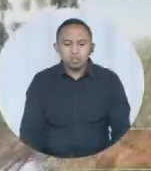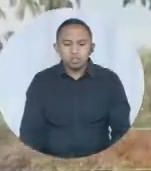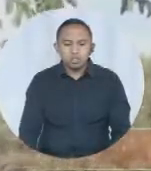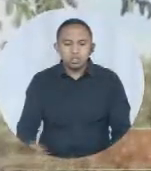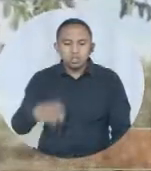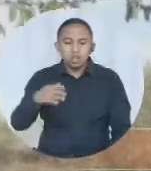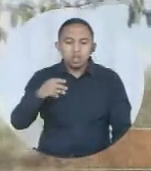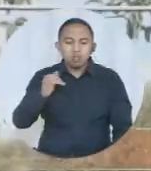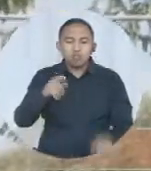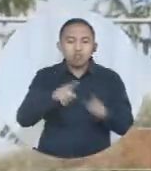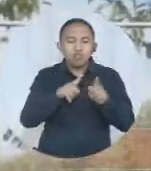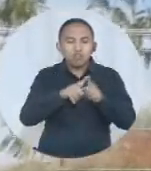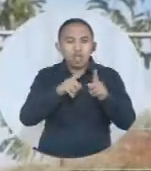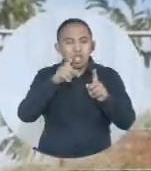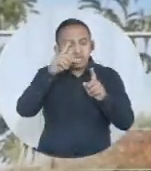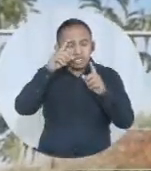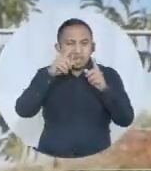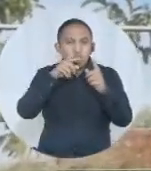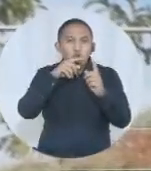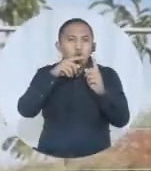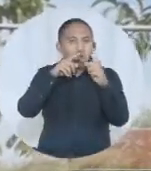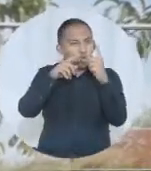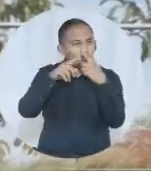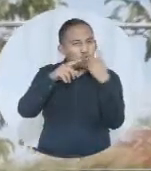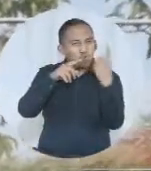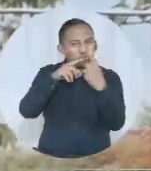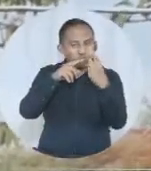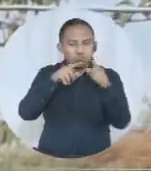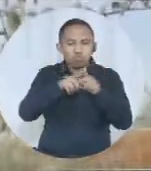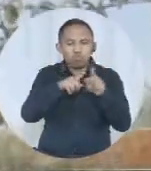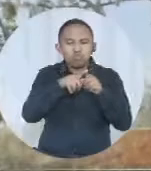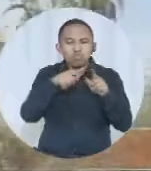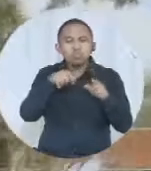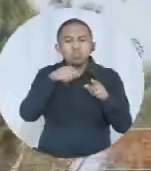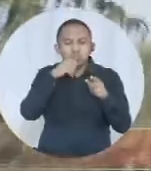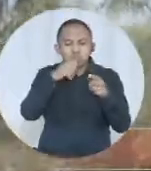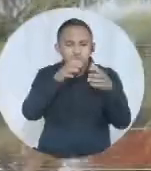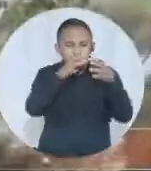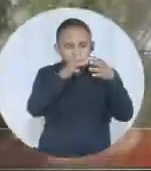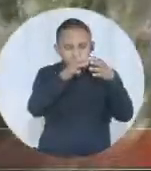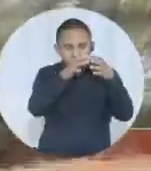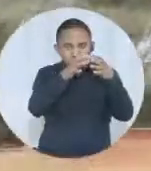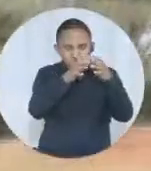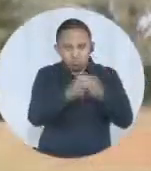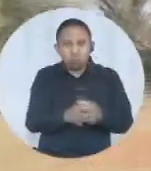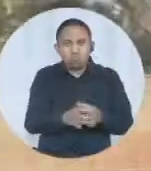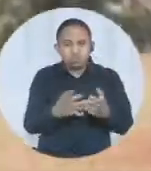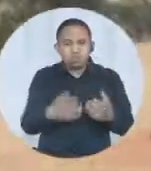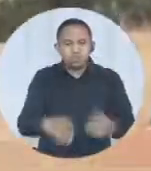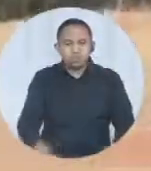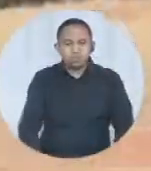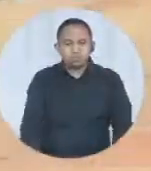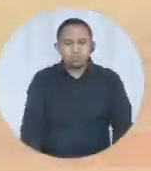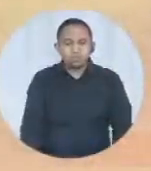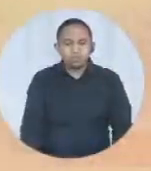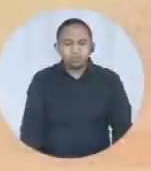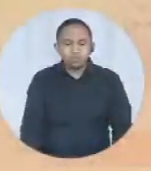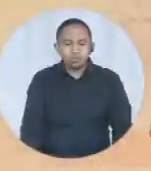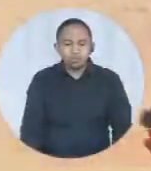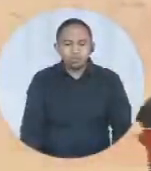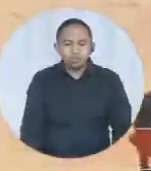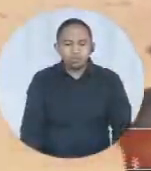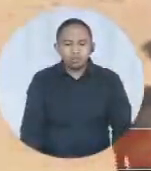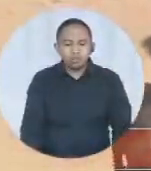boriboro variombolagna ty le anakamboafory le vasia vola miratsy lela sotro amin'izay